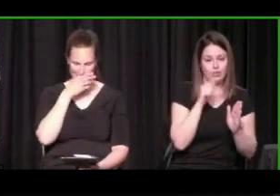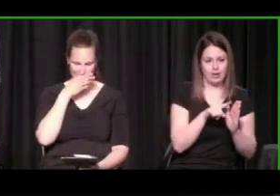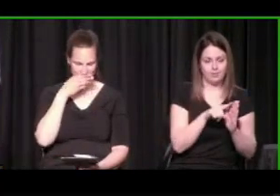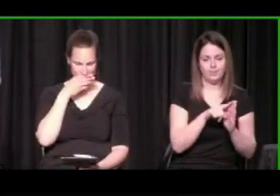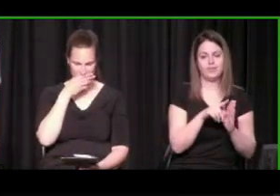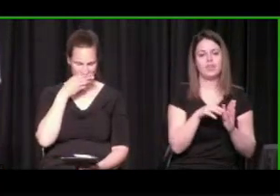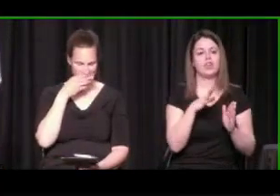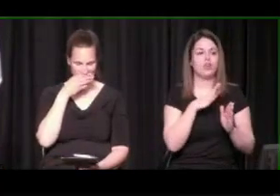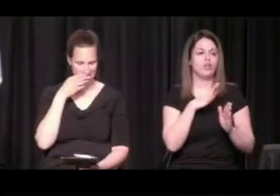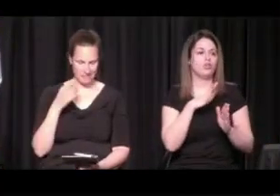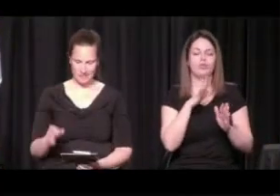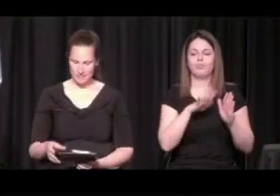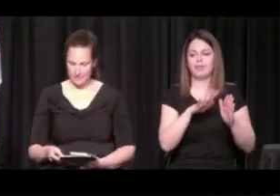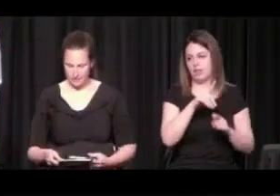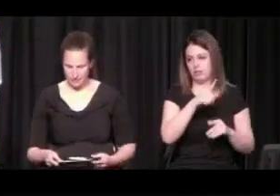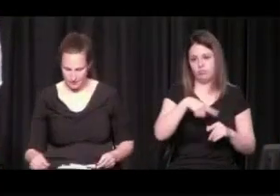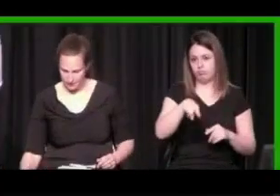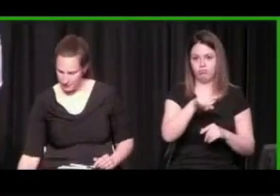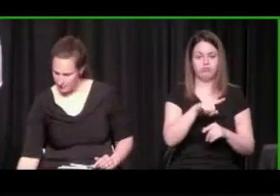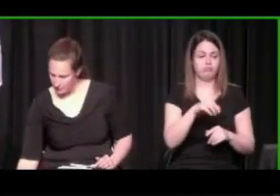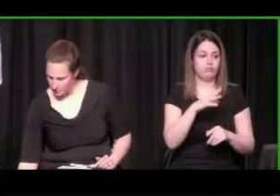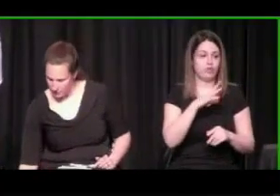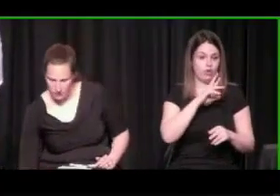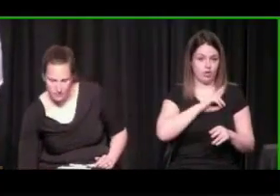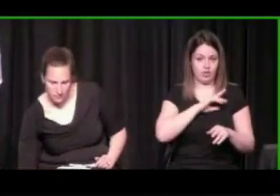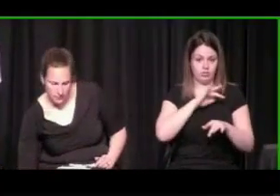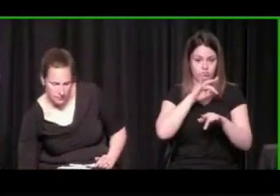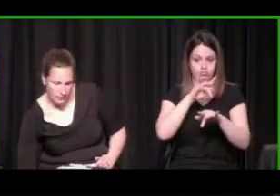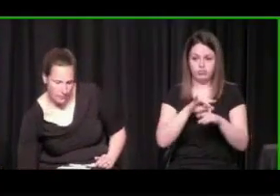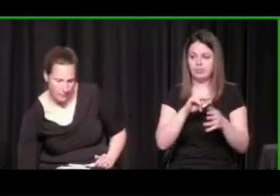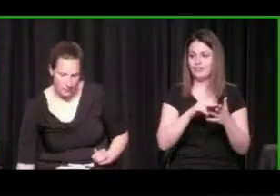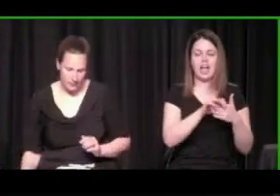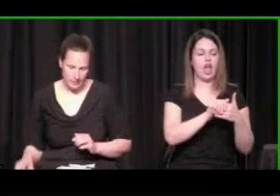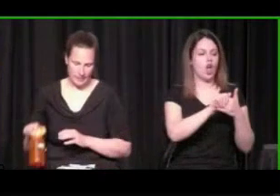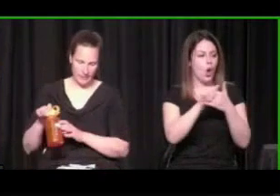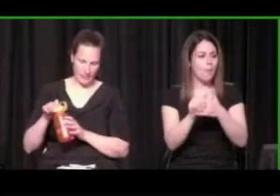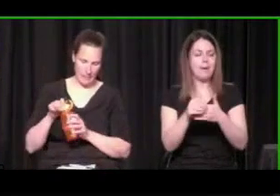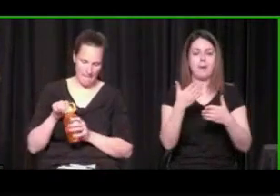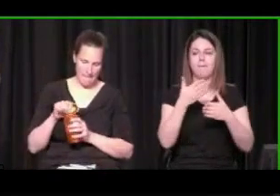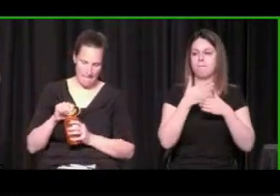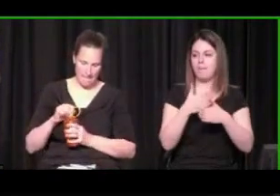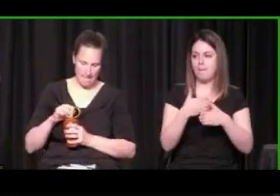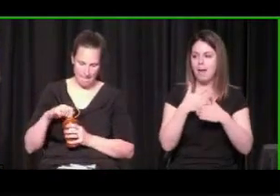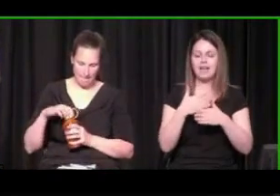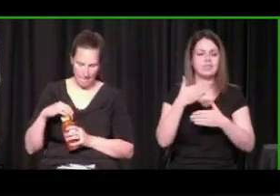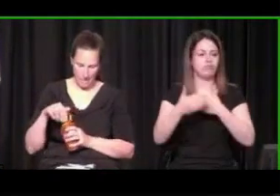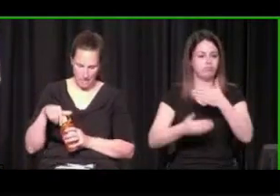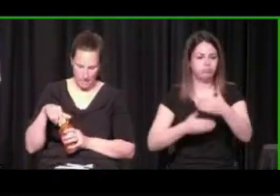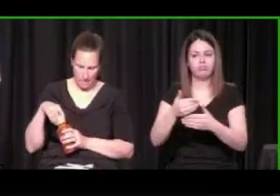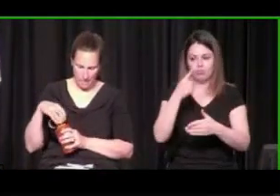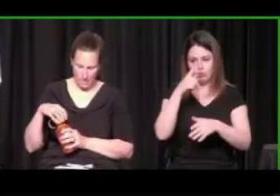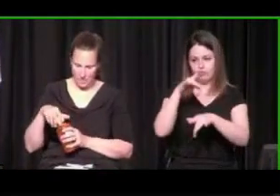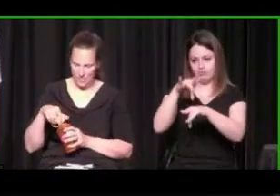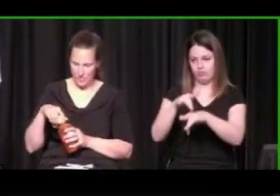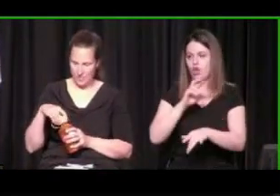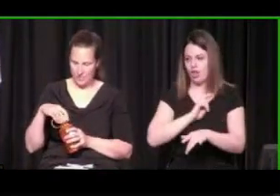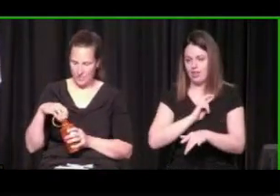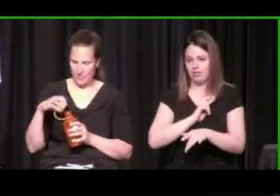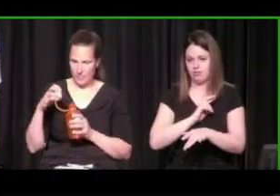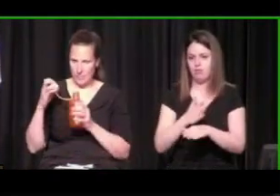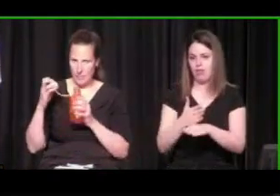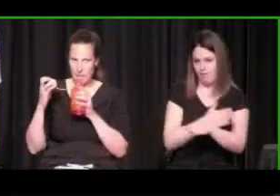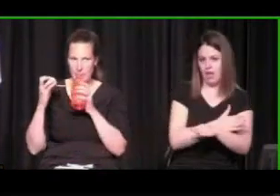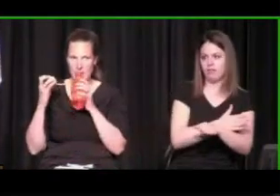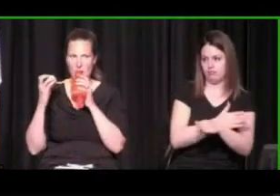ici allons peut-être au moment de la retraite bénéficier d'un accompagnement, d'une préparation vers la retraite, alors que pour bon nombre de personnes